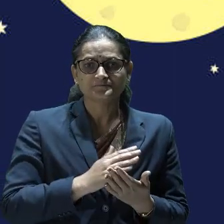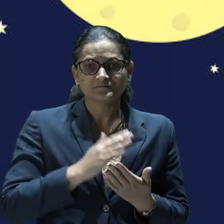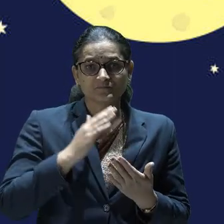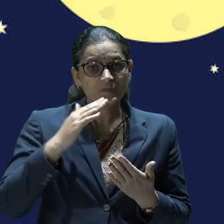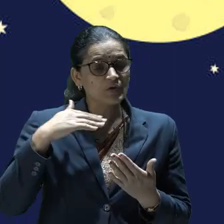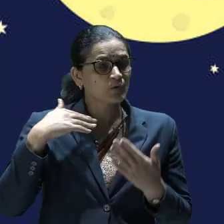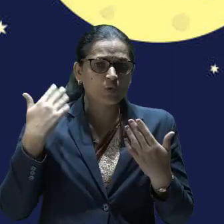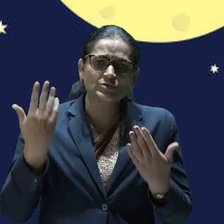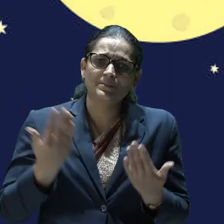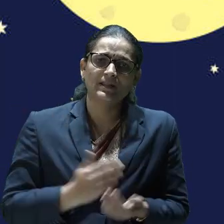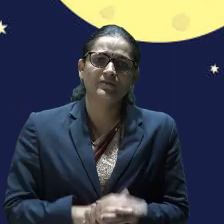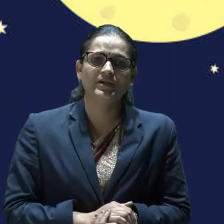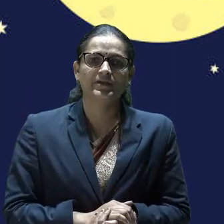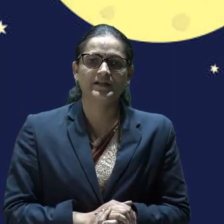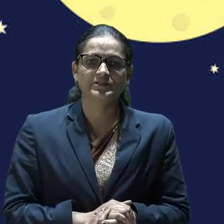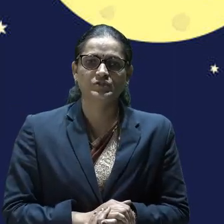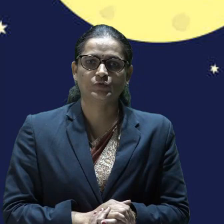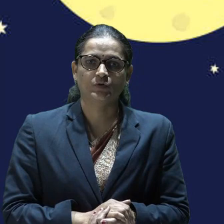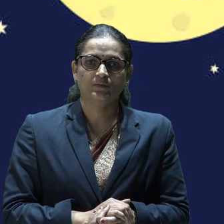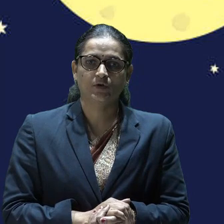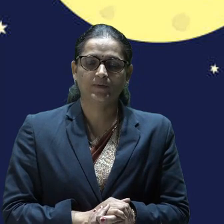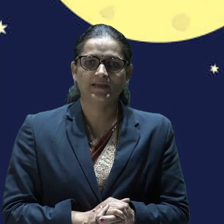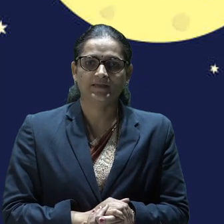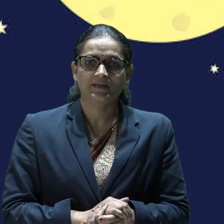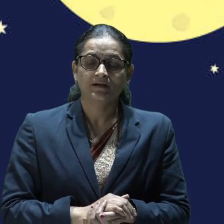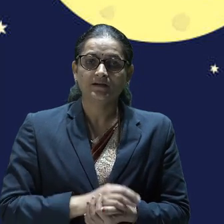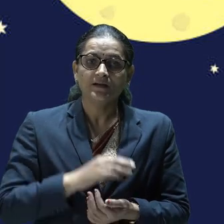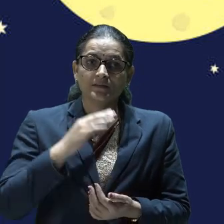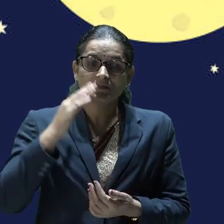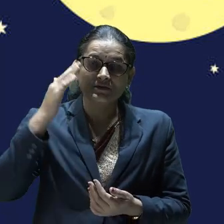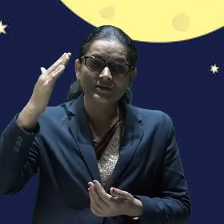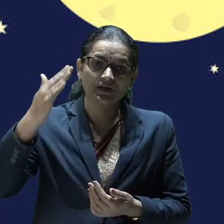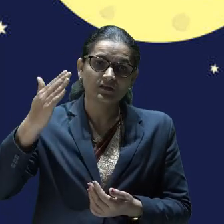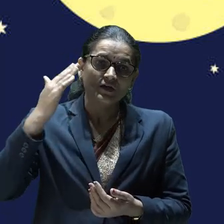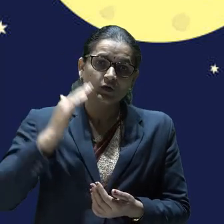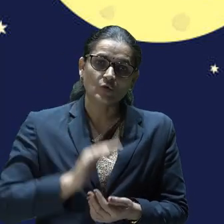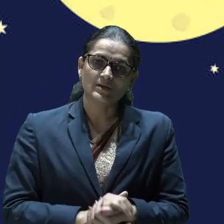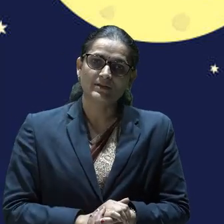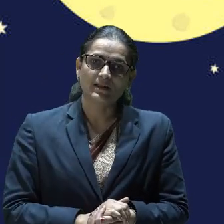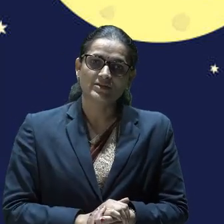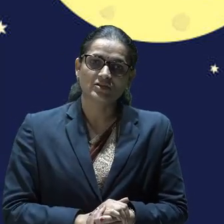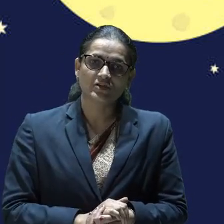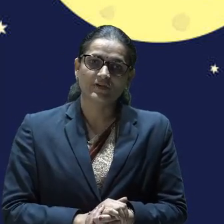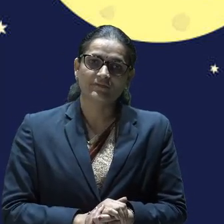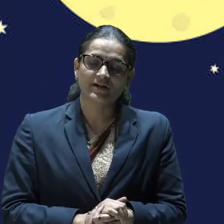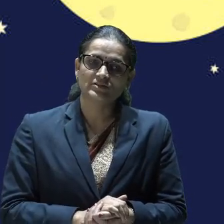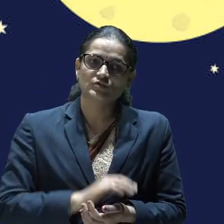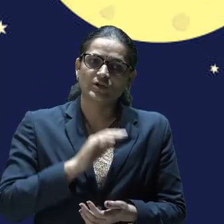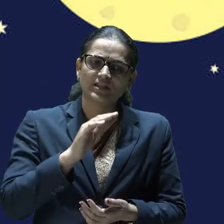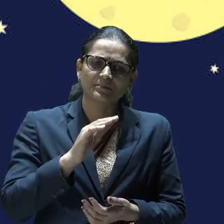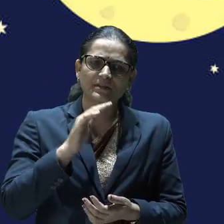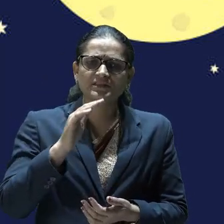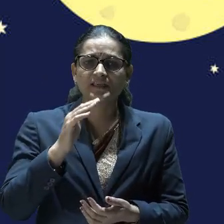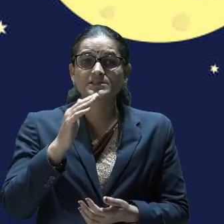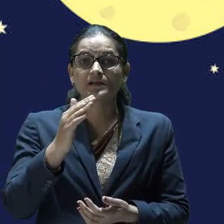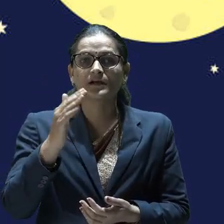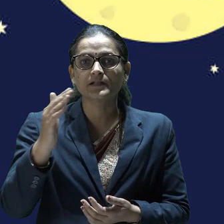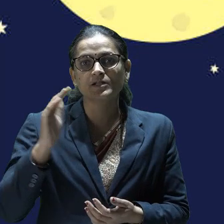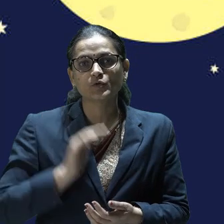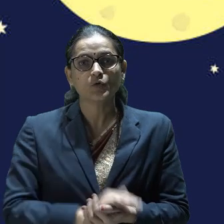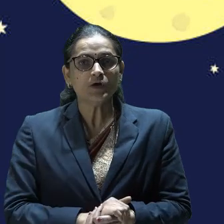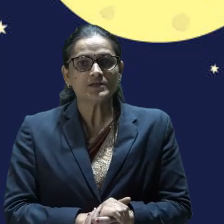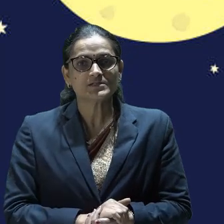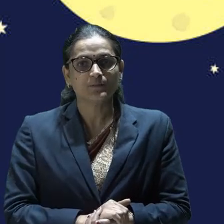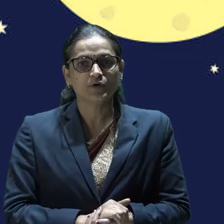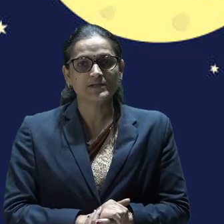हा रोज आपल्याला वेगवेगळा दिसतो, बरोबर आहे। हां, जर रोज आपल्याला हा चंद्र वेगवेगळा दिसतो, येणाऱ्या प्रत्येक